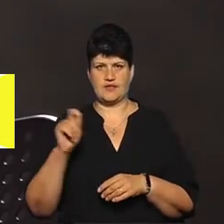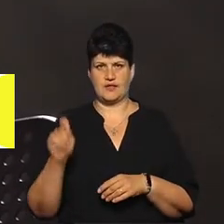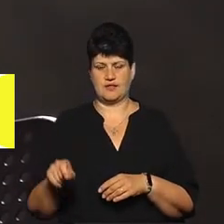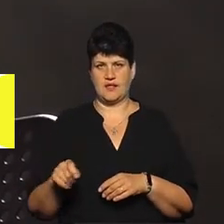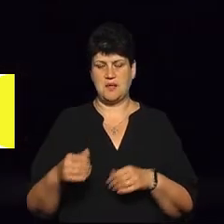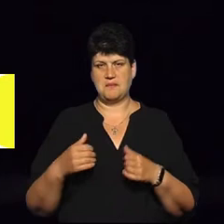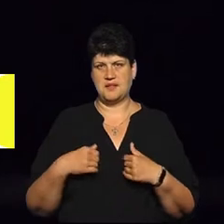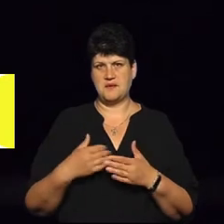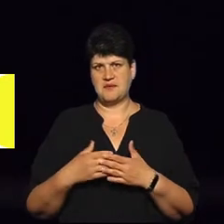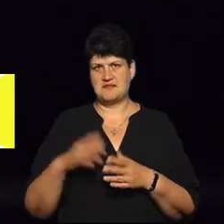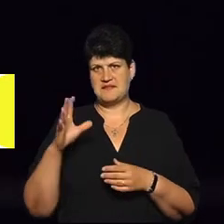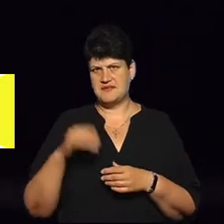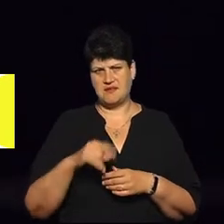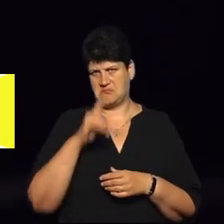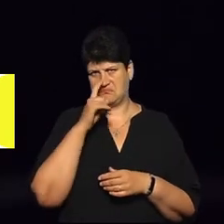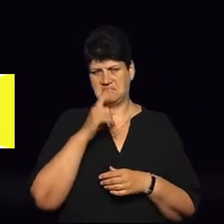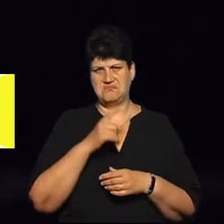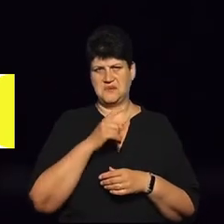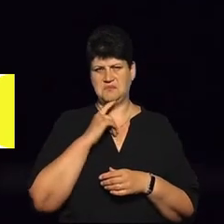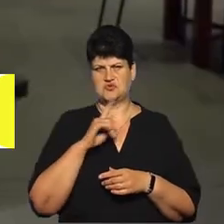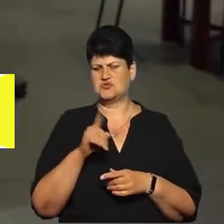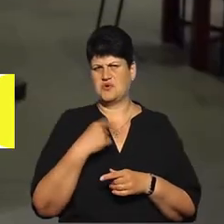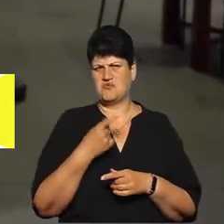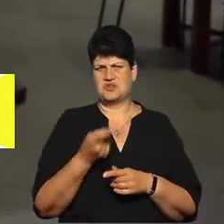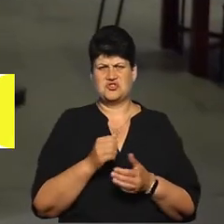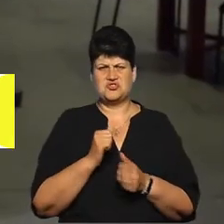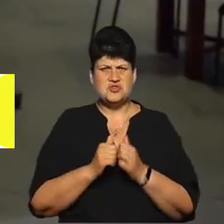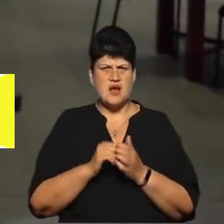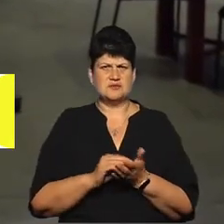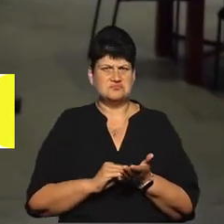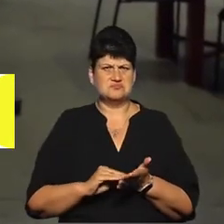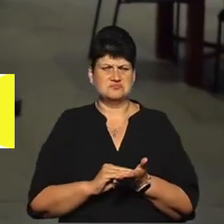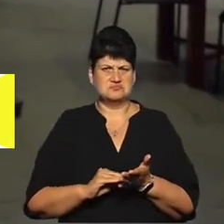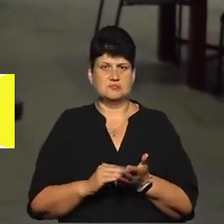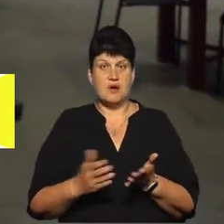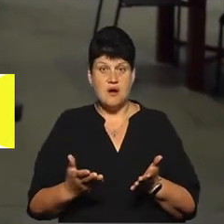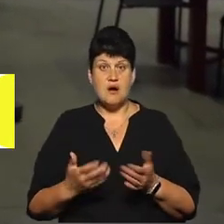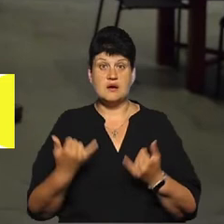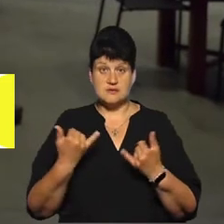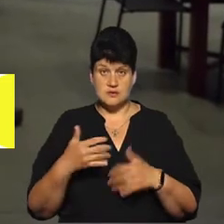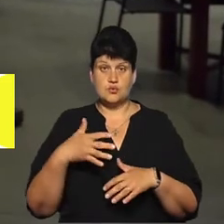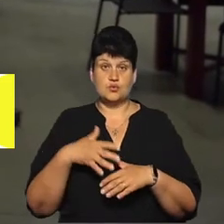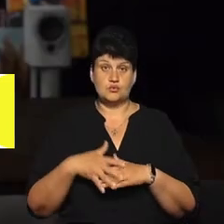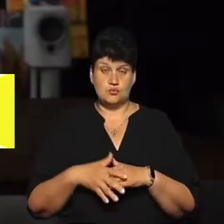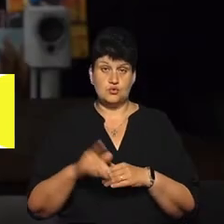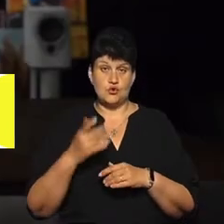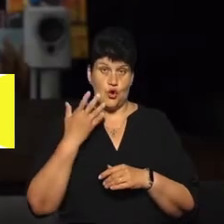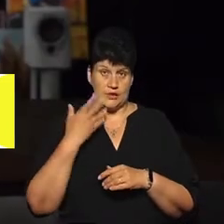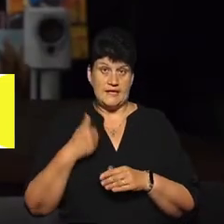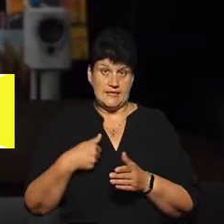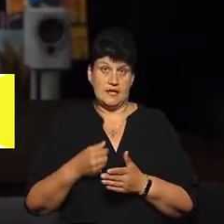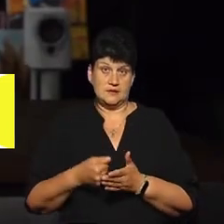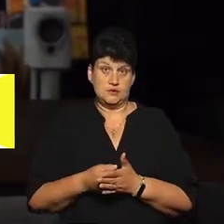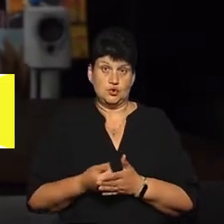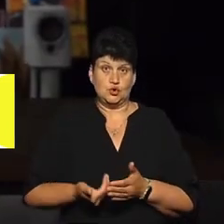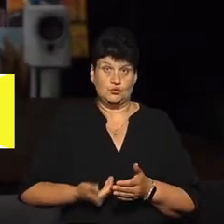всі, я малою не дуже розуміла, що чому вона так часто повторює цю фразу, але я розумію, що коли я доживу, якщо я доживу